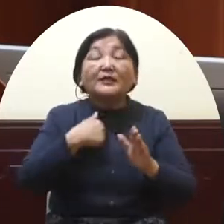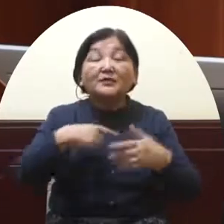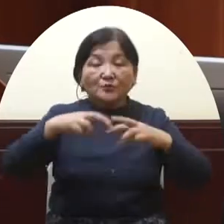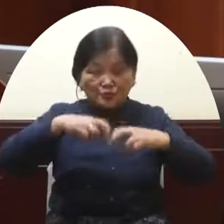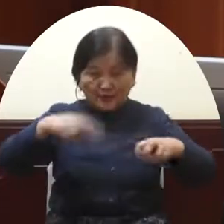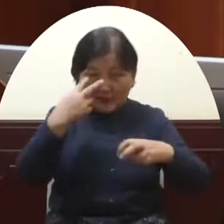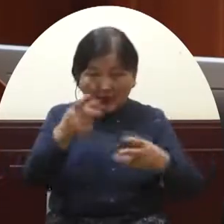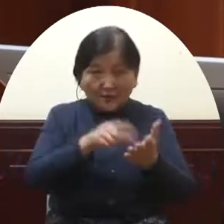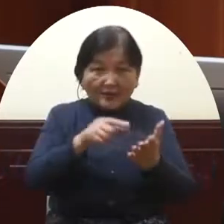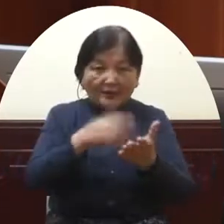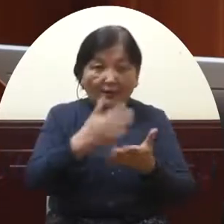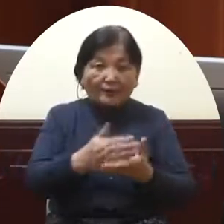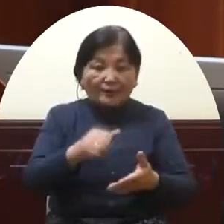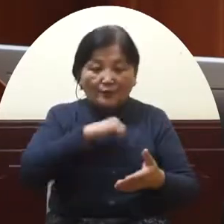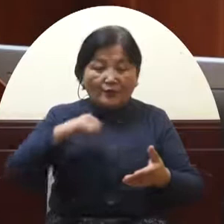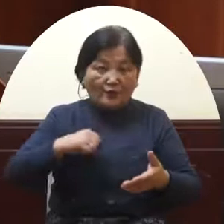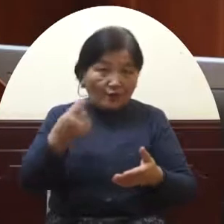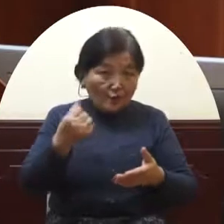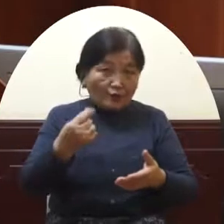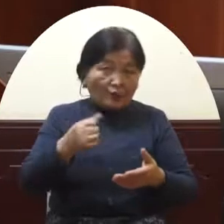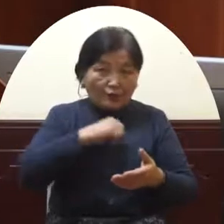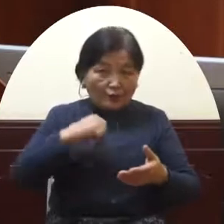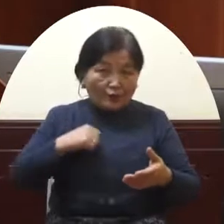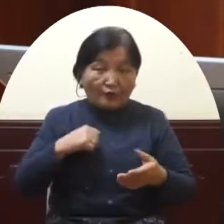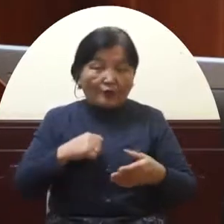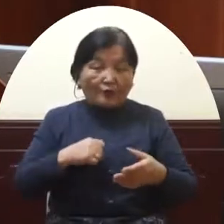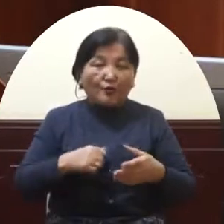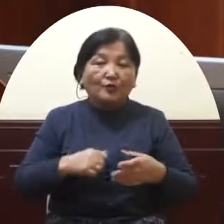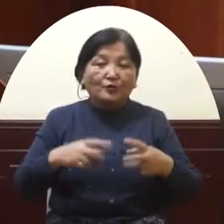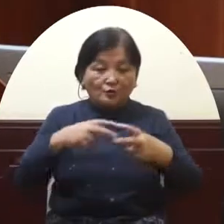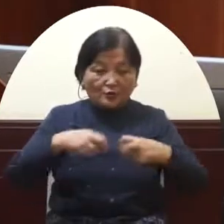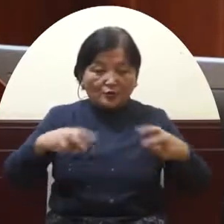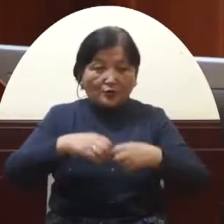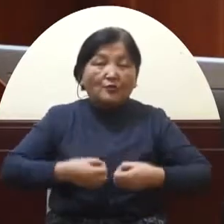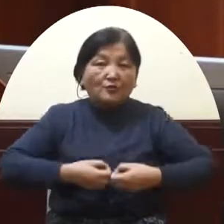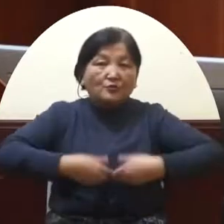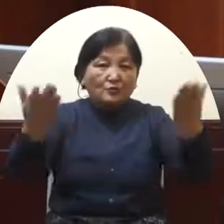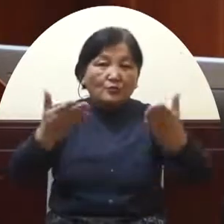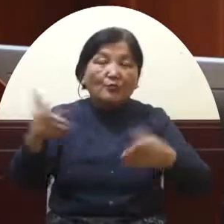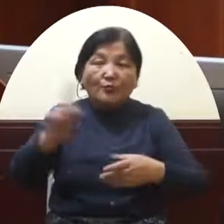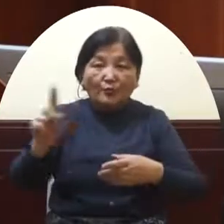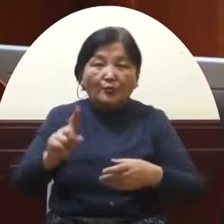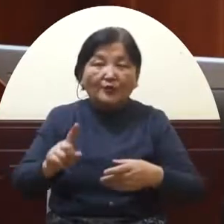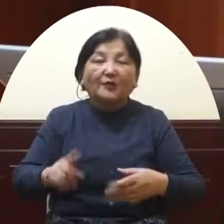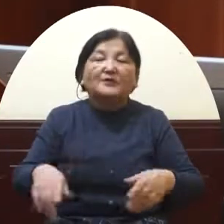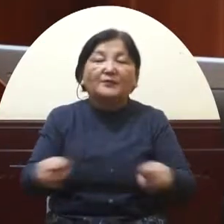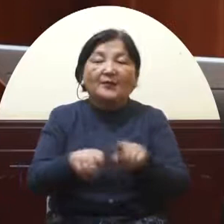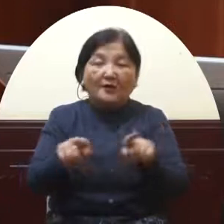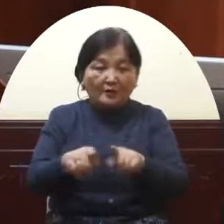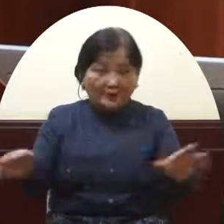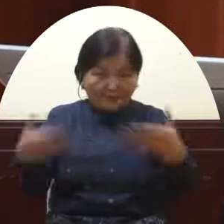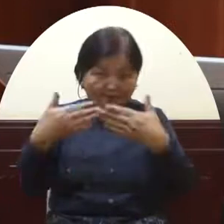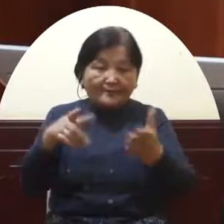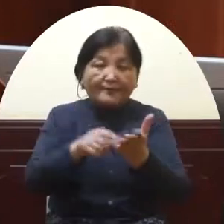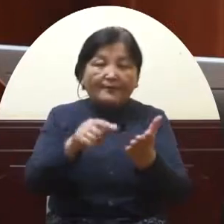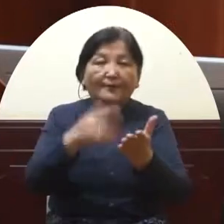Хоёрдугаарт өөрийнхөө мөнгийг сонгууль зарцуулж болохгүй хязгаарлалтыг хийх хэрэгтэй, хориглох хэрэгтэй. Өөрөлдөөл олон нийтийн сонгууль